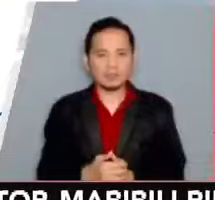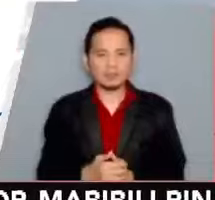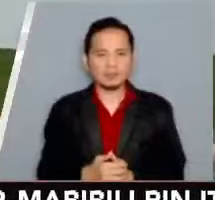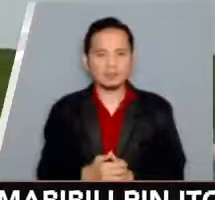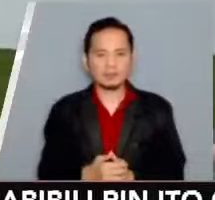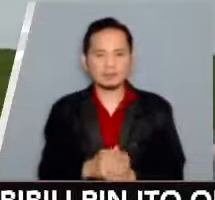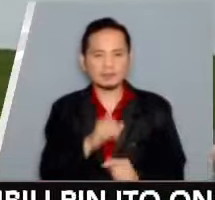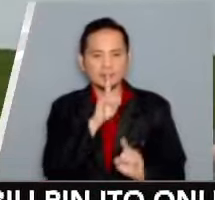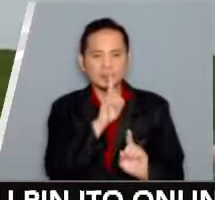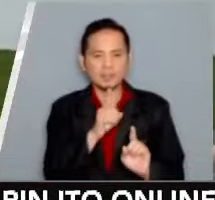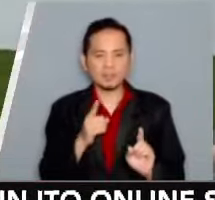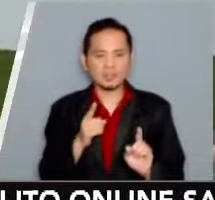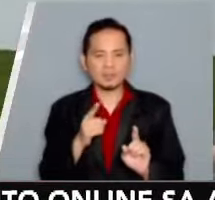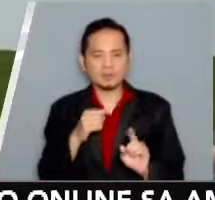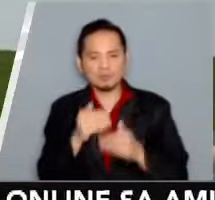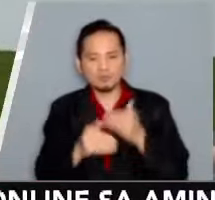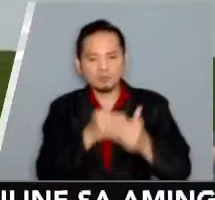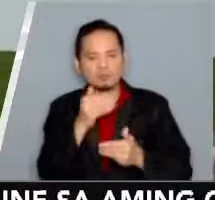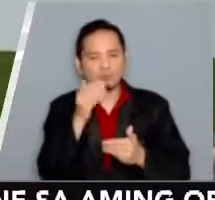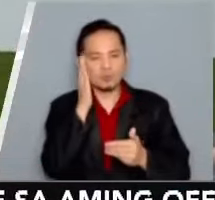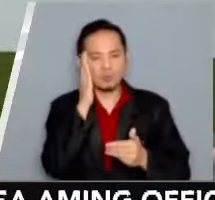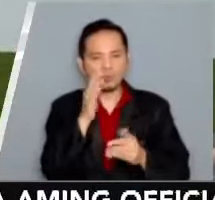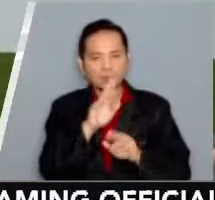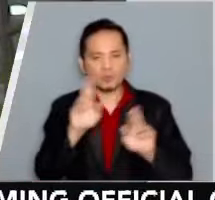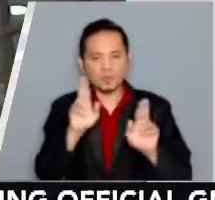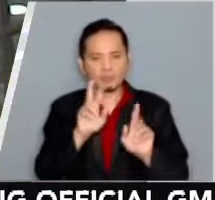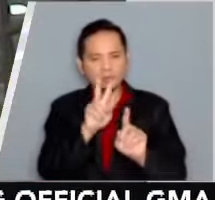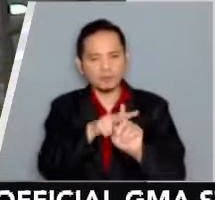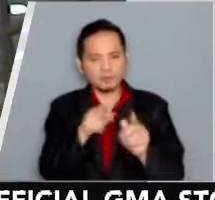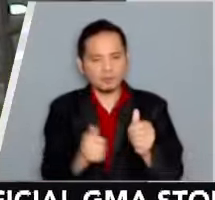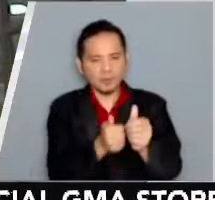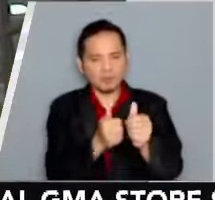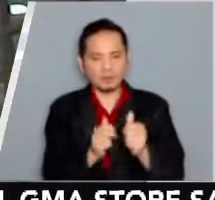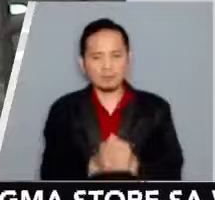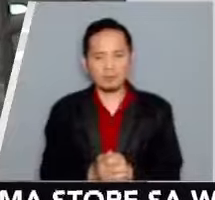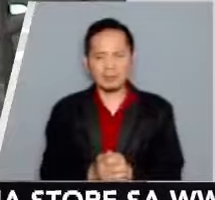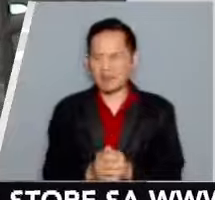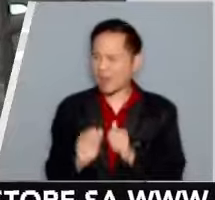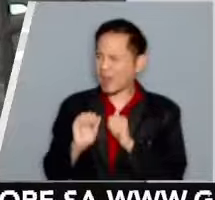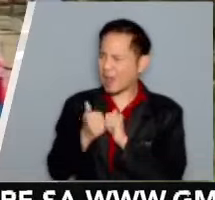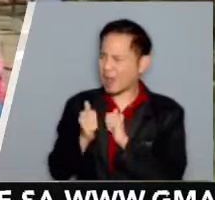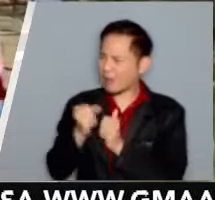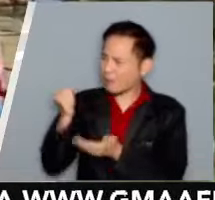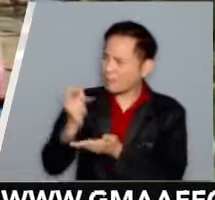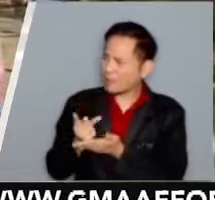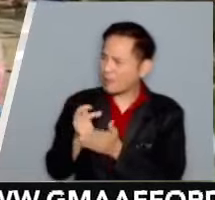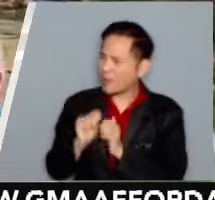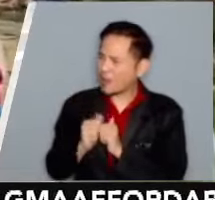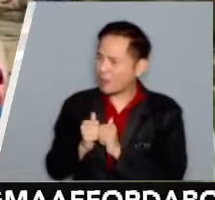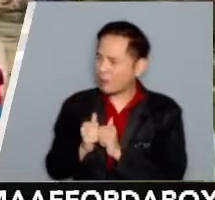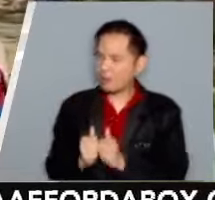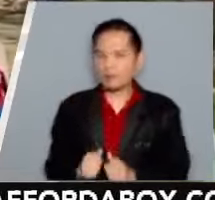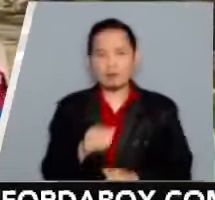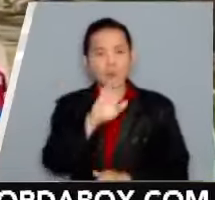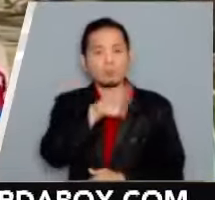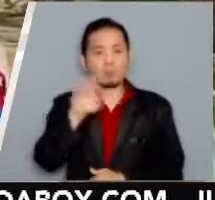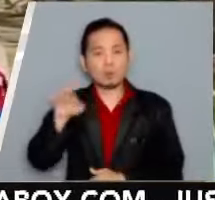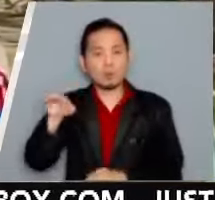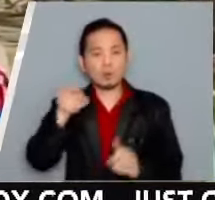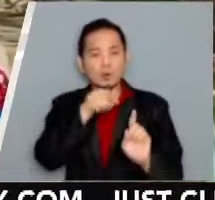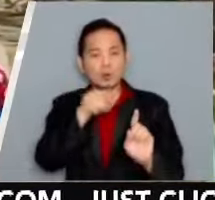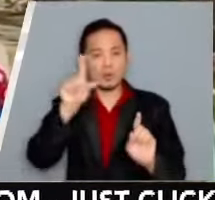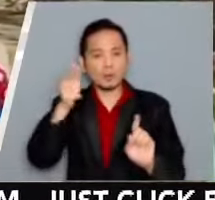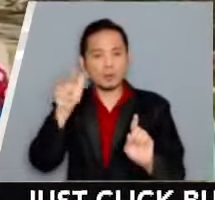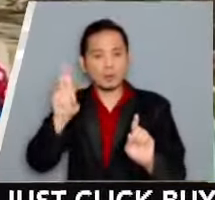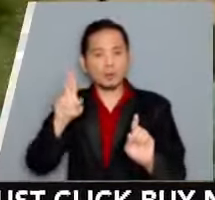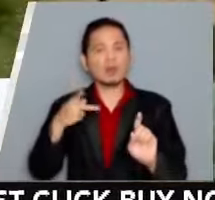learn pero Paano nga ba pinayagang matayo ang resort ayon sa Bohol provincial LG nabigyan ng clearance ang resected